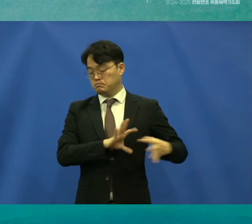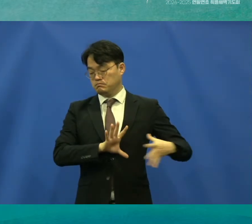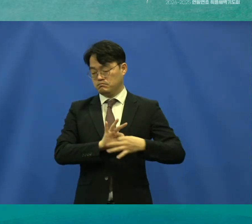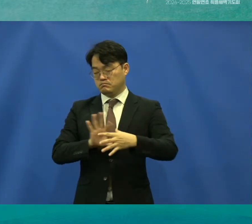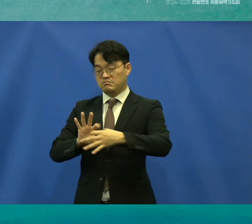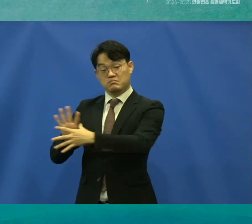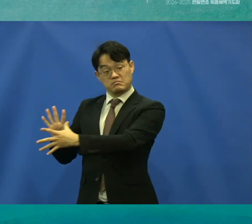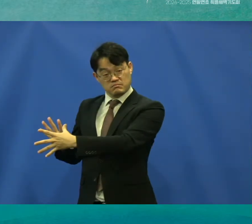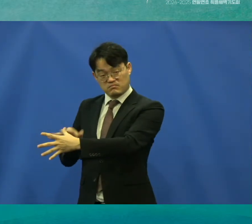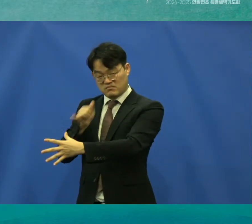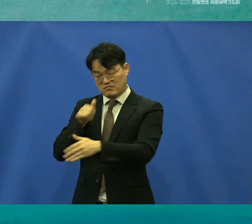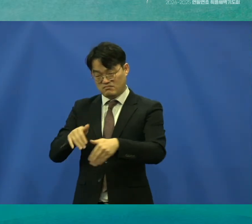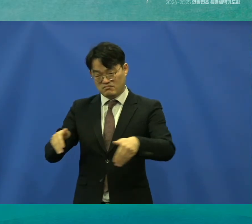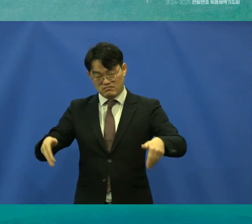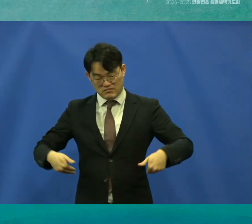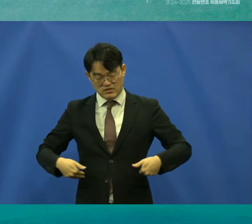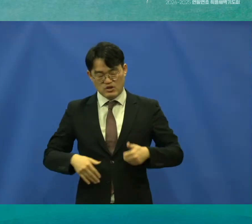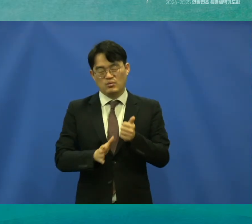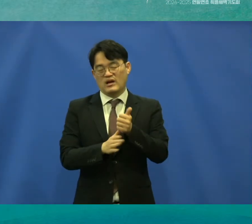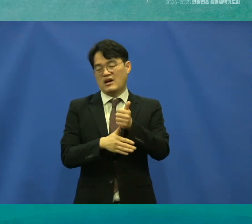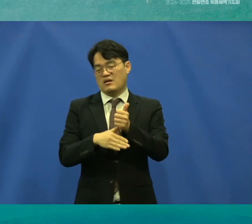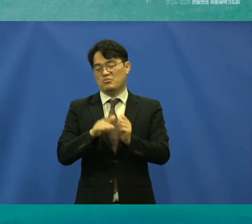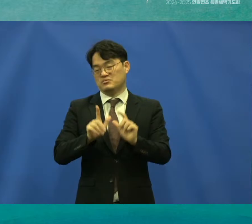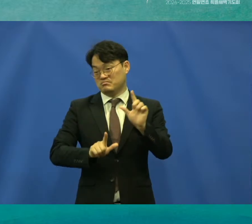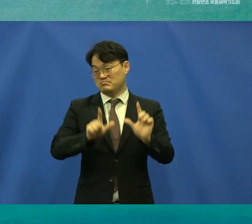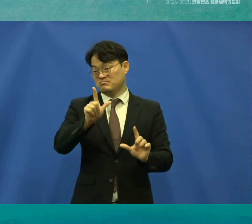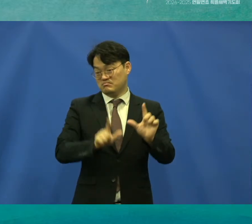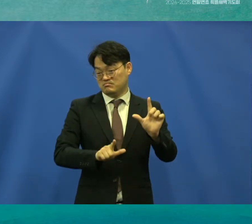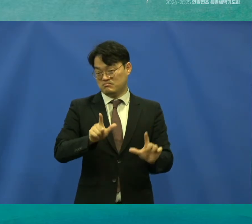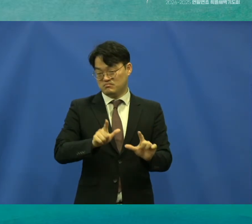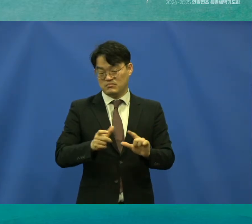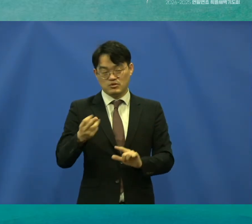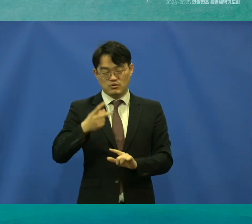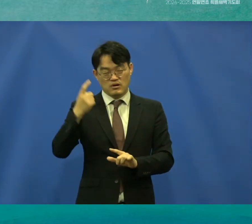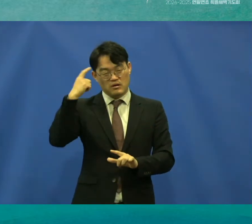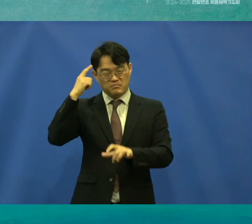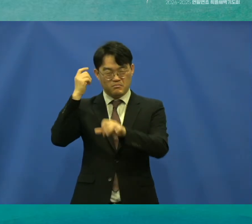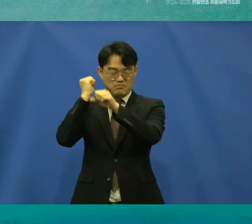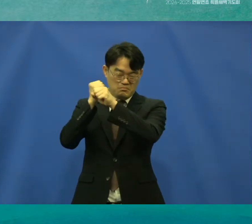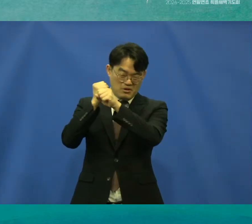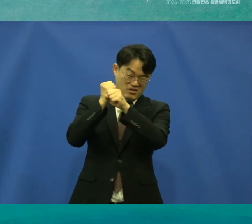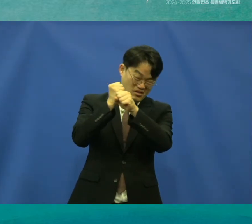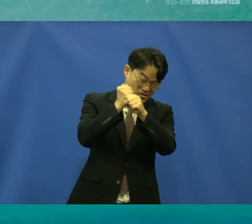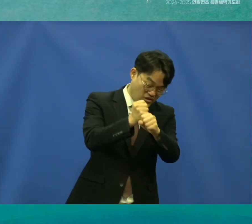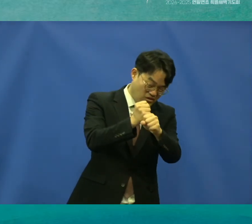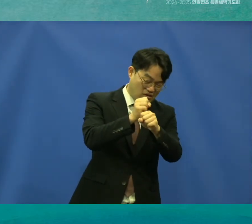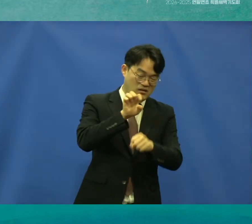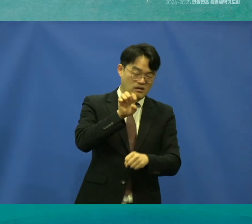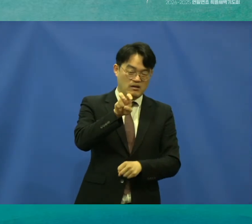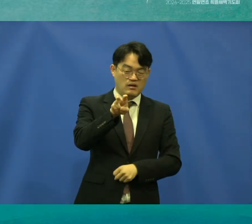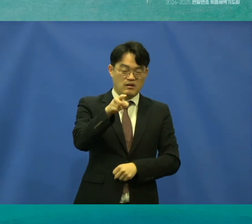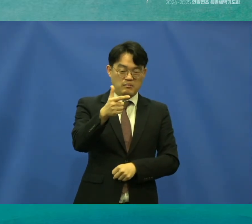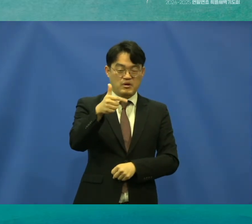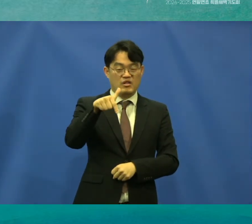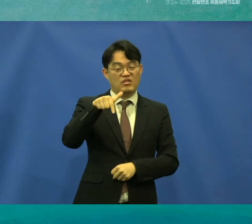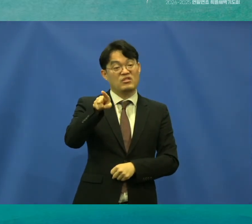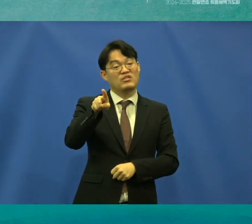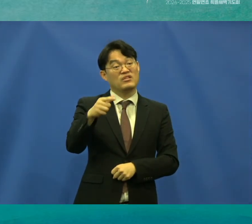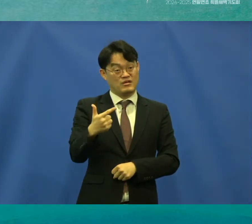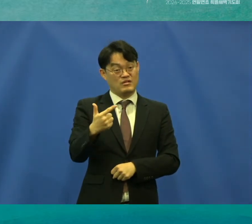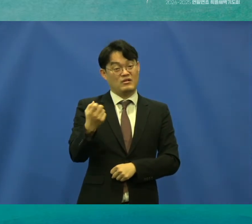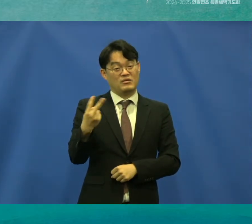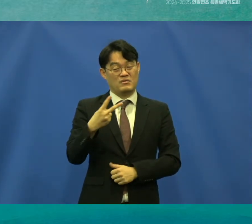이런 요나, 그리고 편견에 사로잡혀 있는, 그리고 잦은